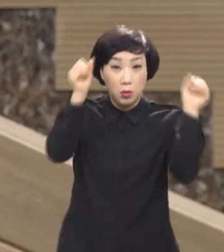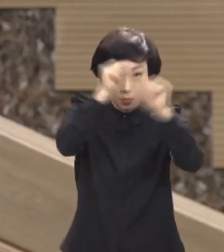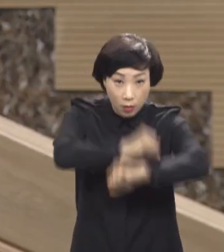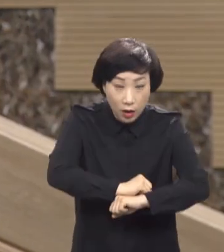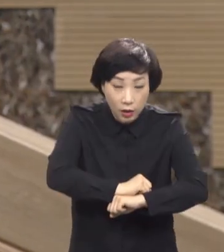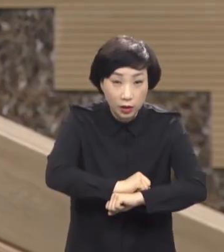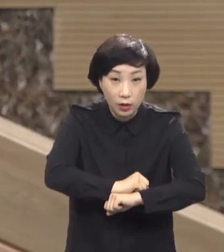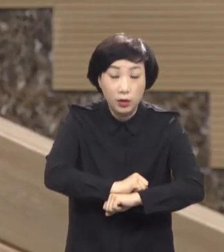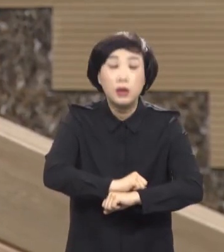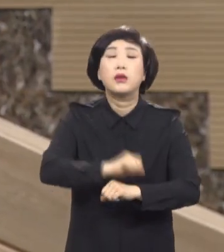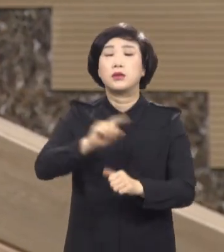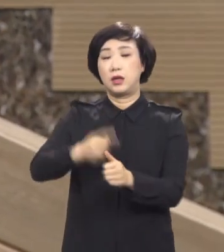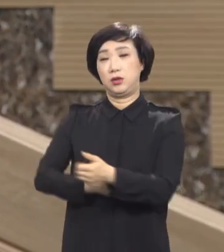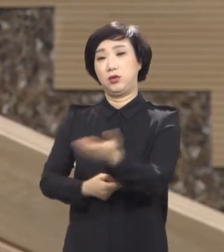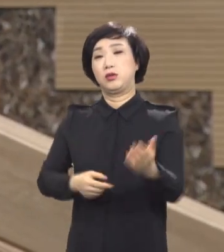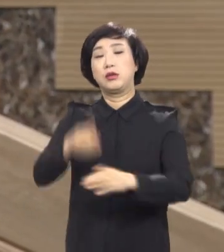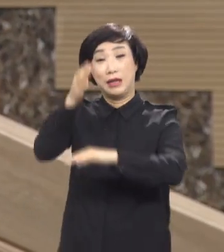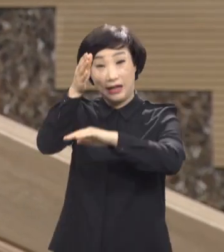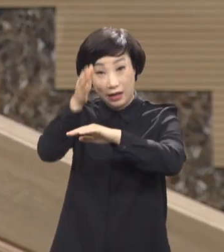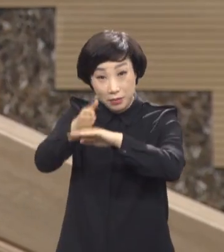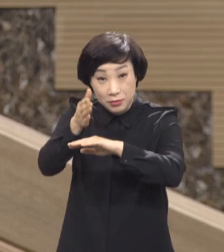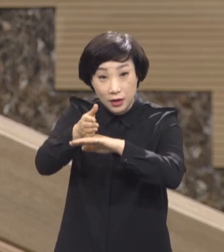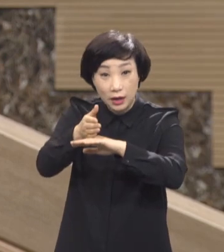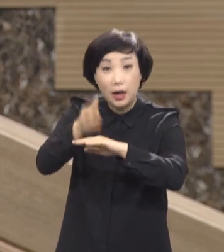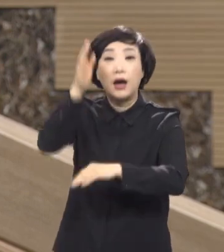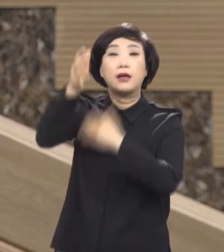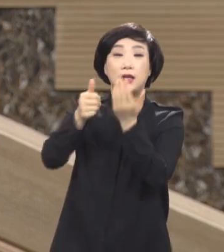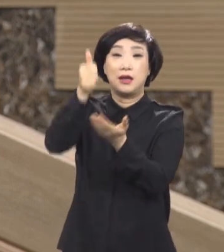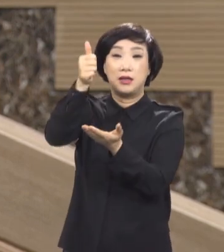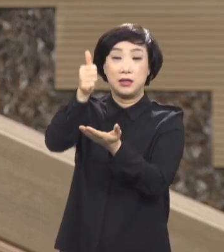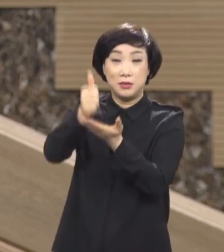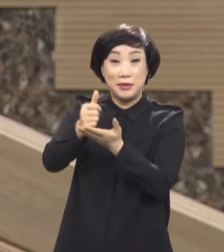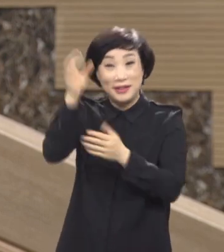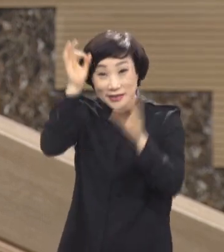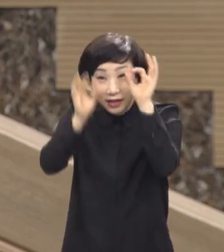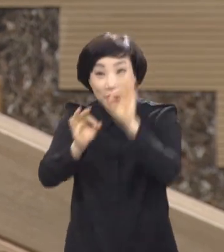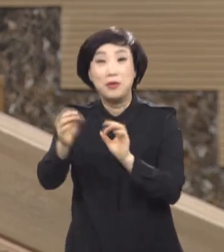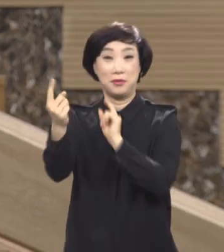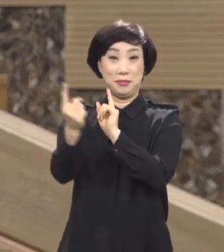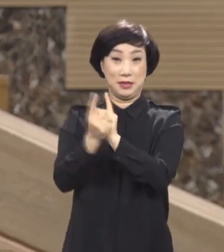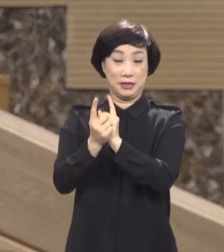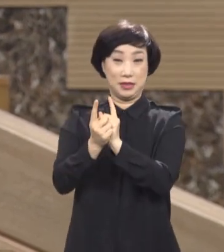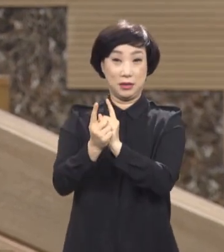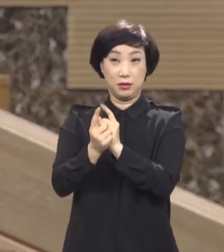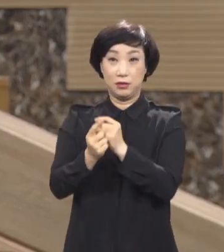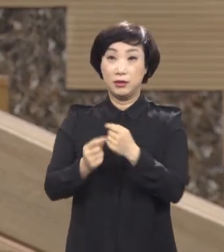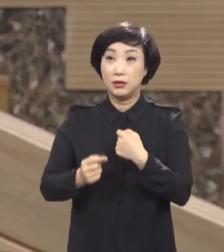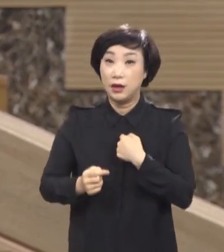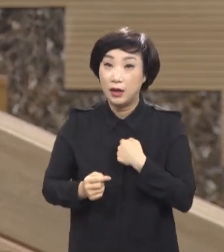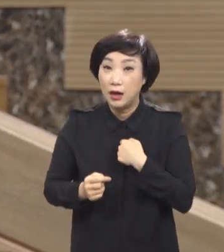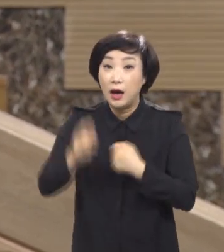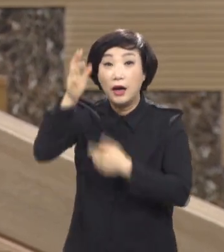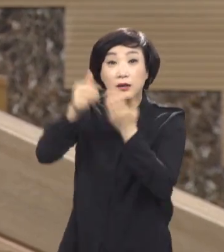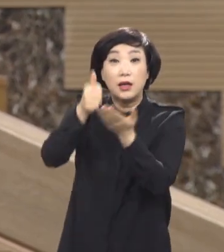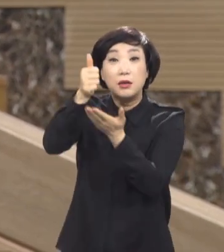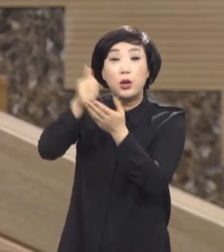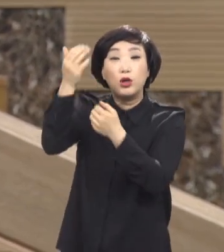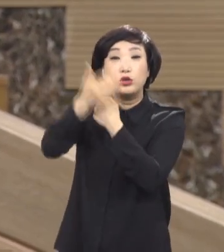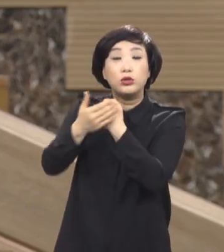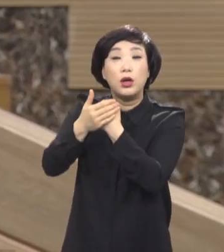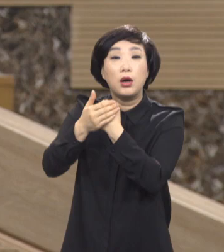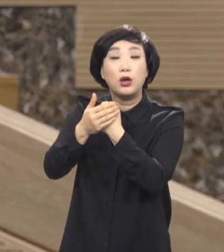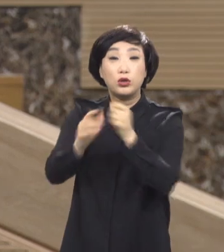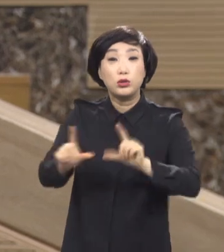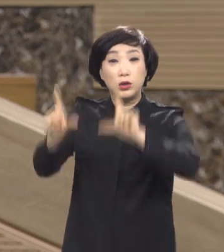감사함으로 하나님을 찾고 어떻게 하나님의 은혜로